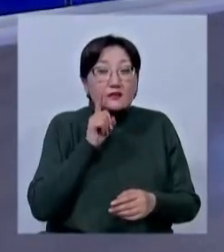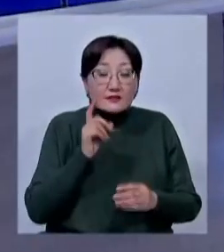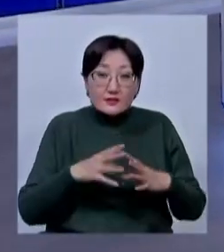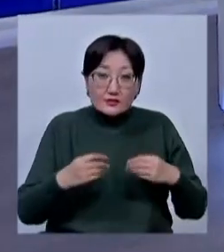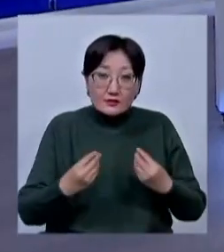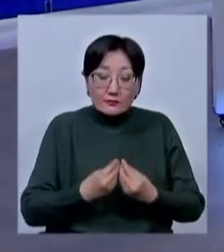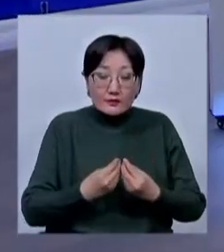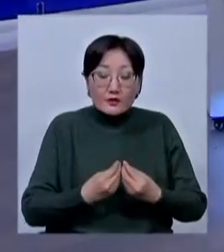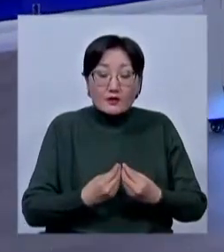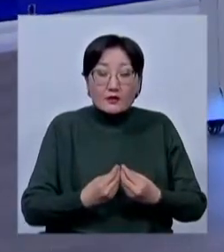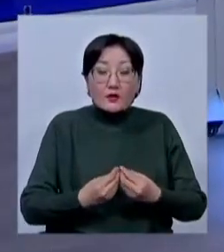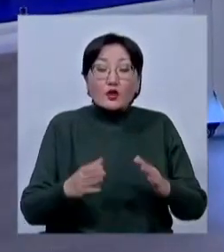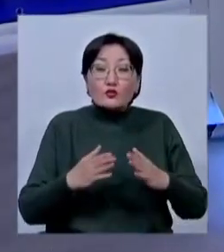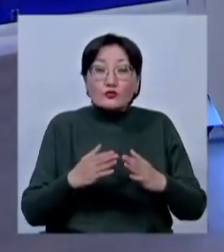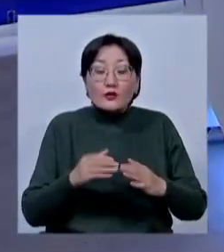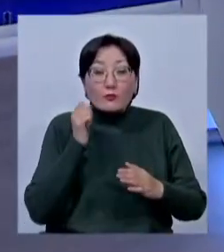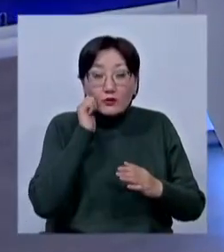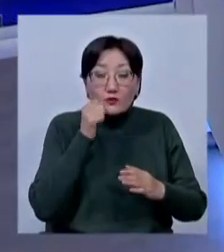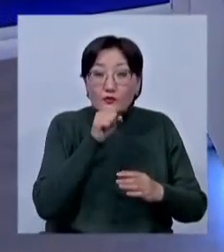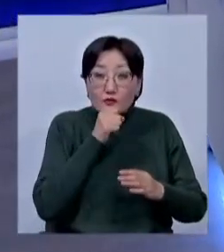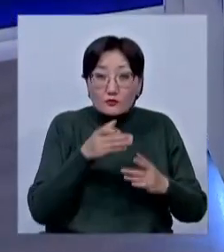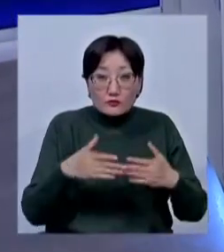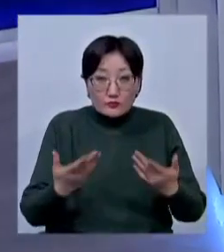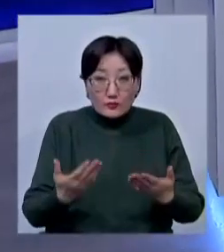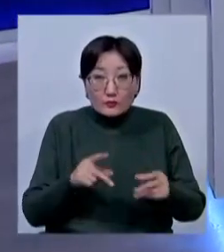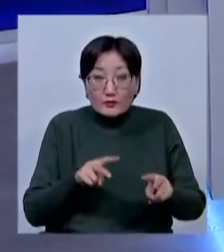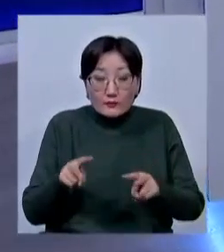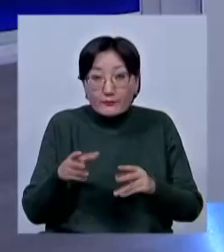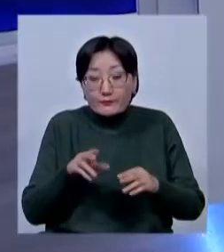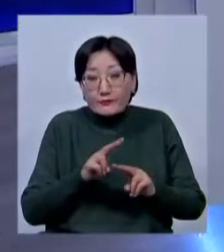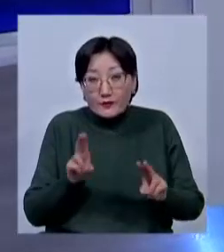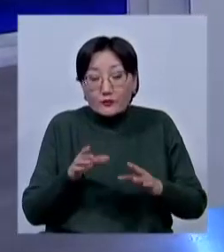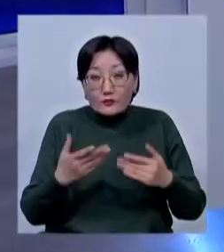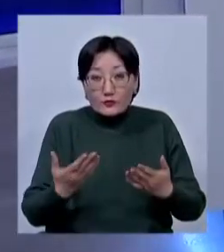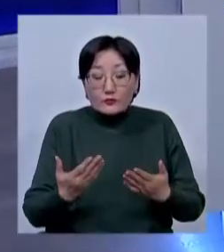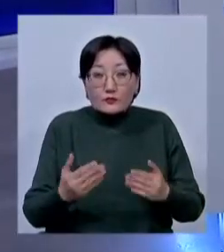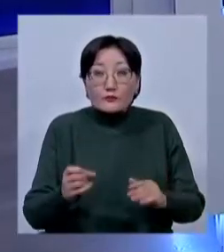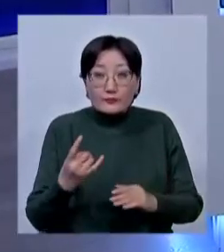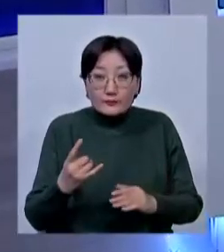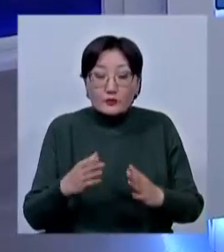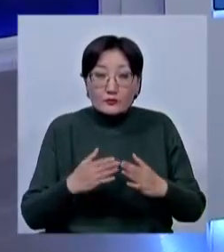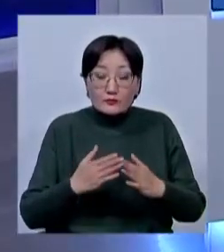балаларын үйде атасы жоқ, әжесі жоқ, тастайтын жері жоқ, солардың баласын қабылдап жатырмыз.